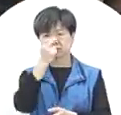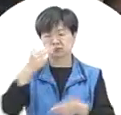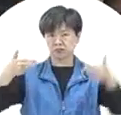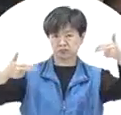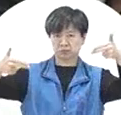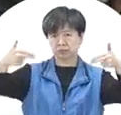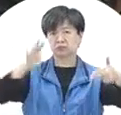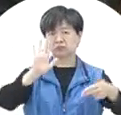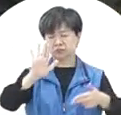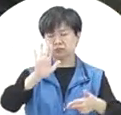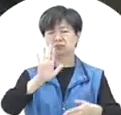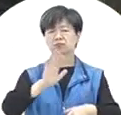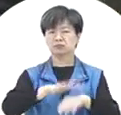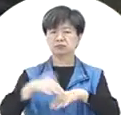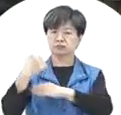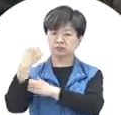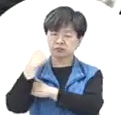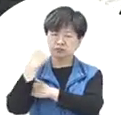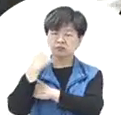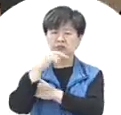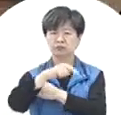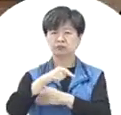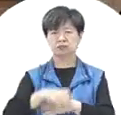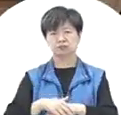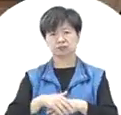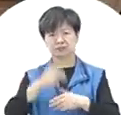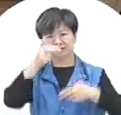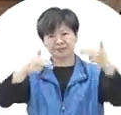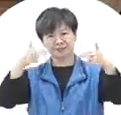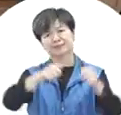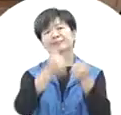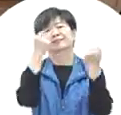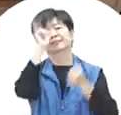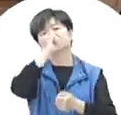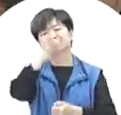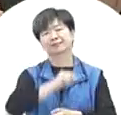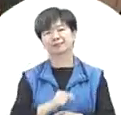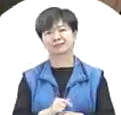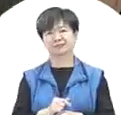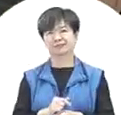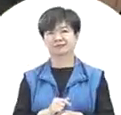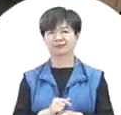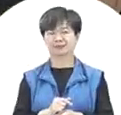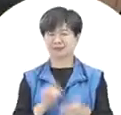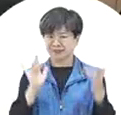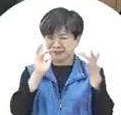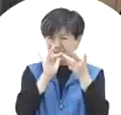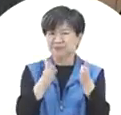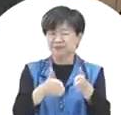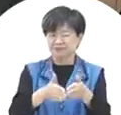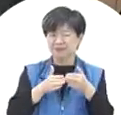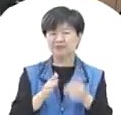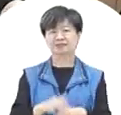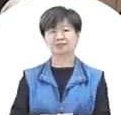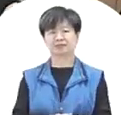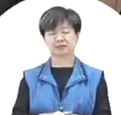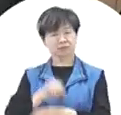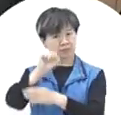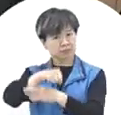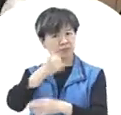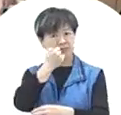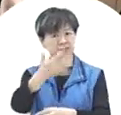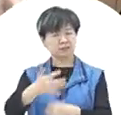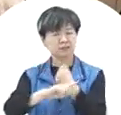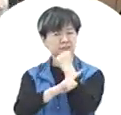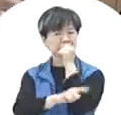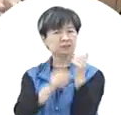都有，我们也会尽量去稽查。 可是监视器很常坏掉啊。 连线呐、啊，整个人话， 那是不是可以具体承诺？ 没有法令的